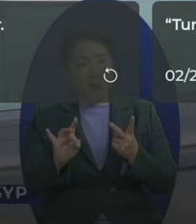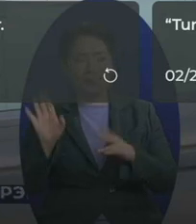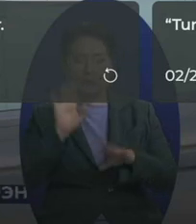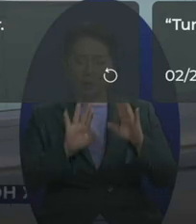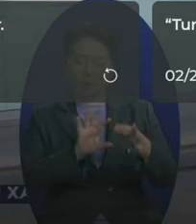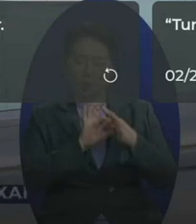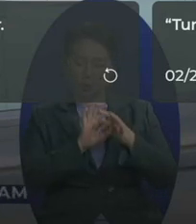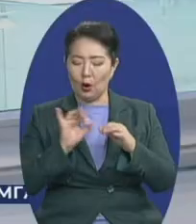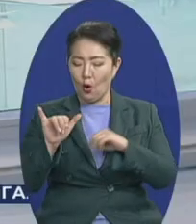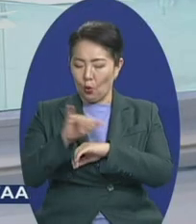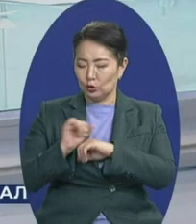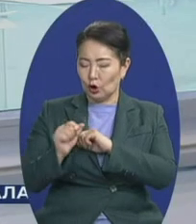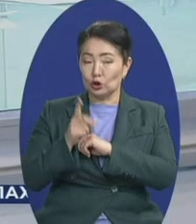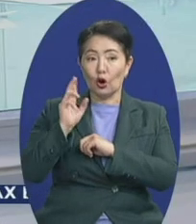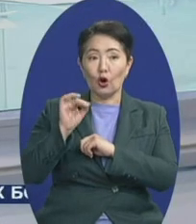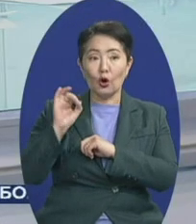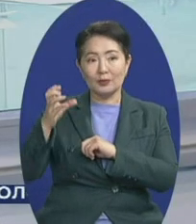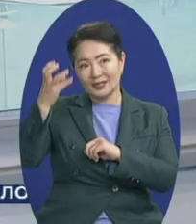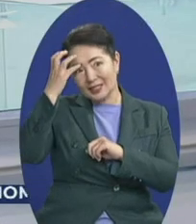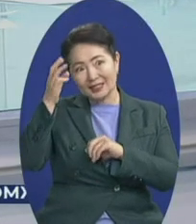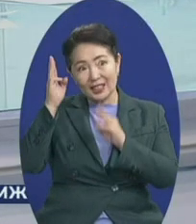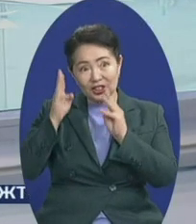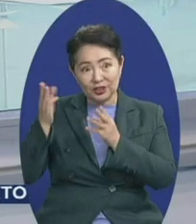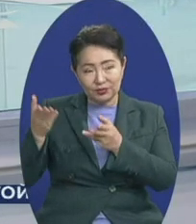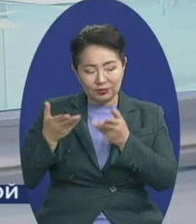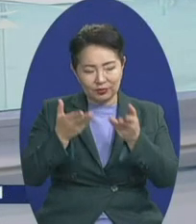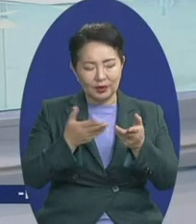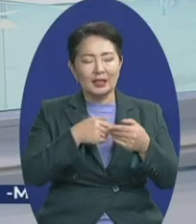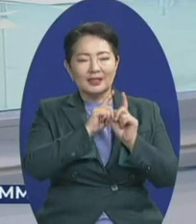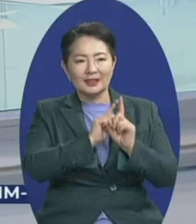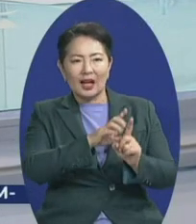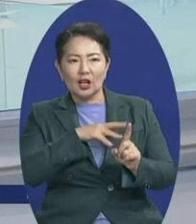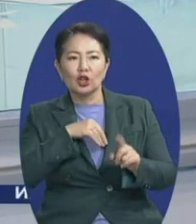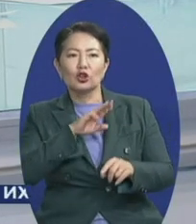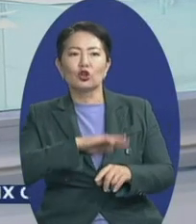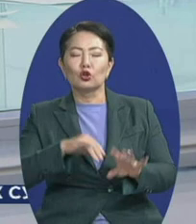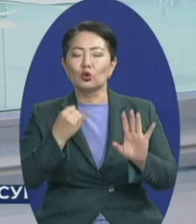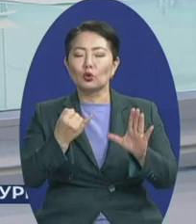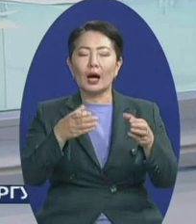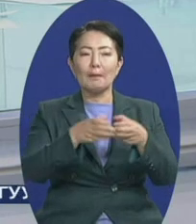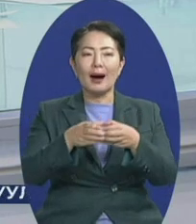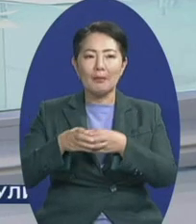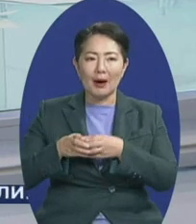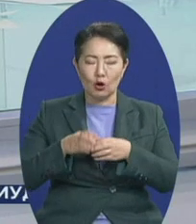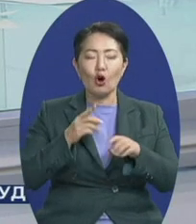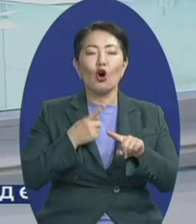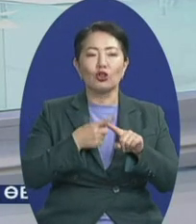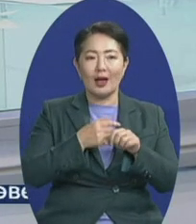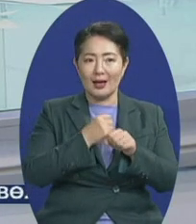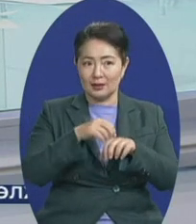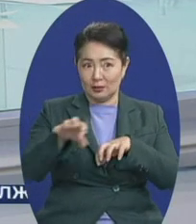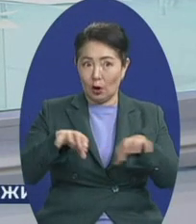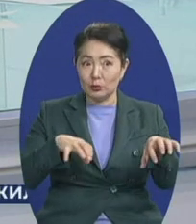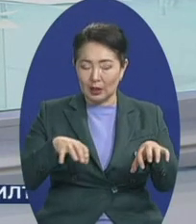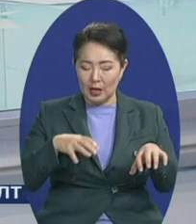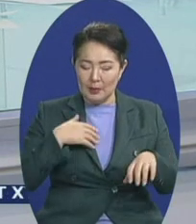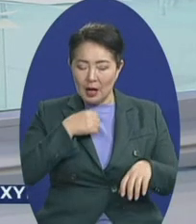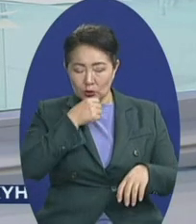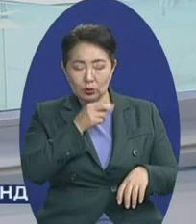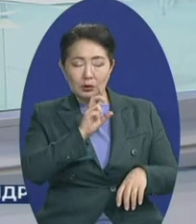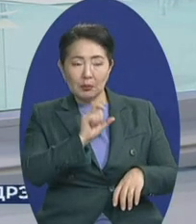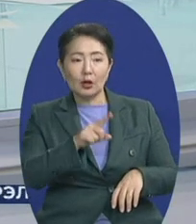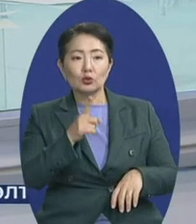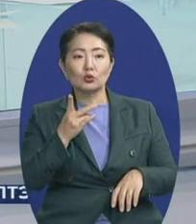Ботоогоор улсын онцгой комисс засгийн газраас гаргасан шийдвэрүүдийг хэрэгжүүлэхээр 6 баг орон нутгаас ажиллаж байгаа. Манай сурвалжлах баг зүүн бүсээс